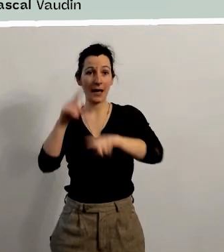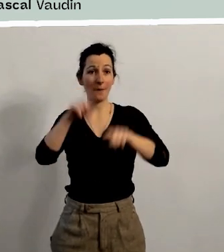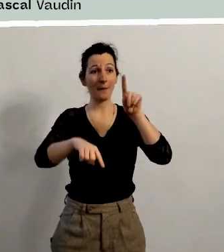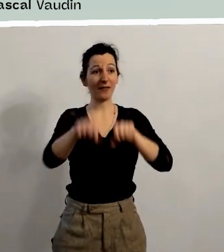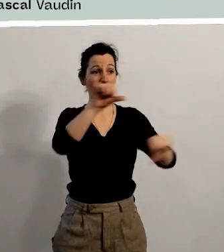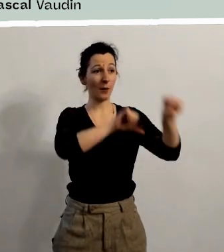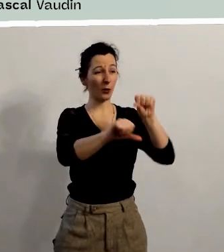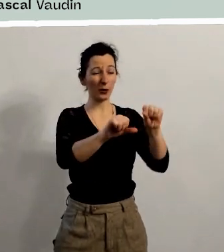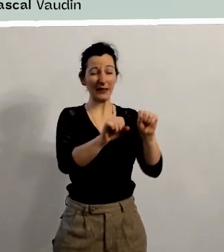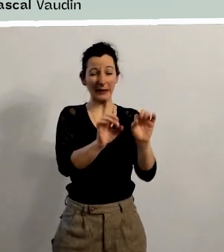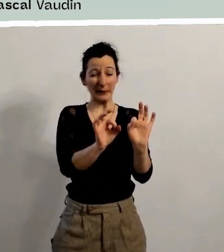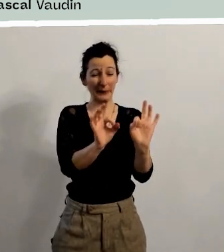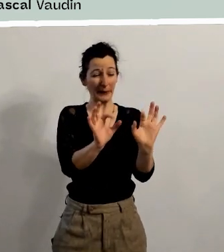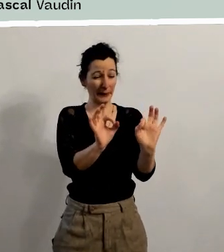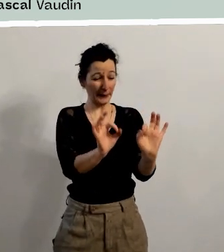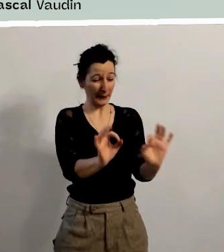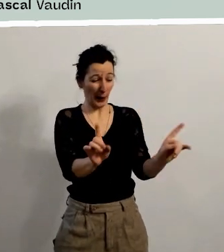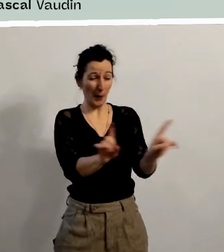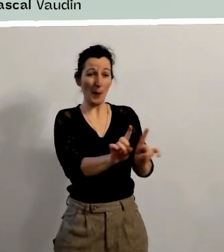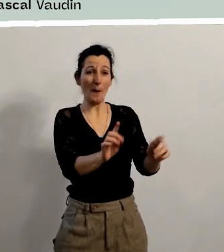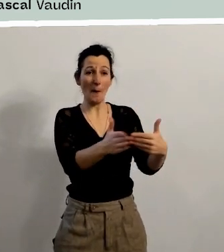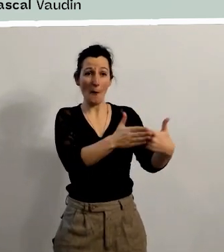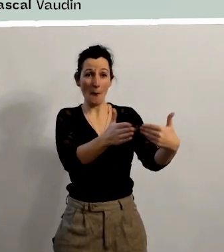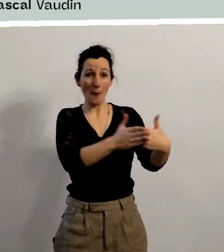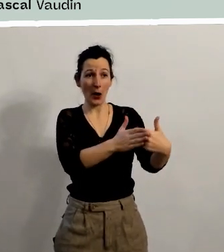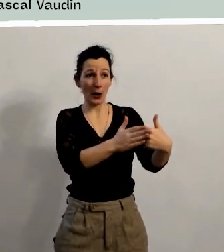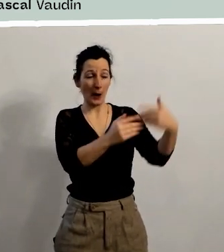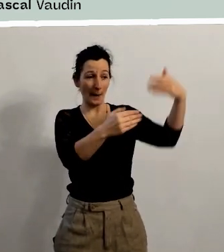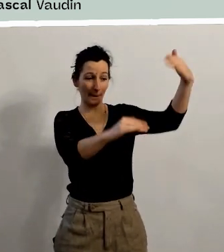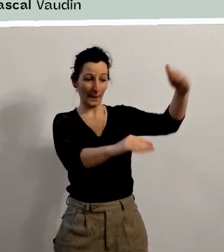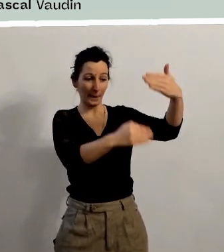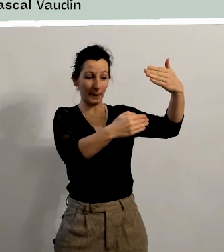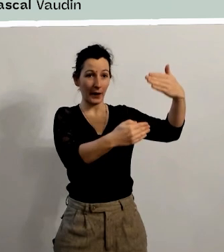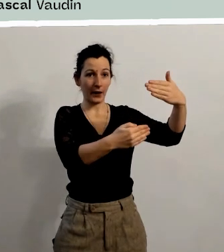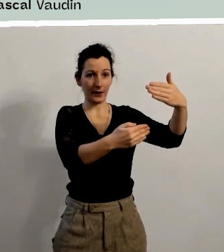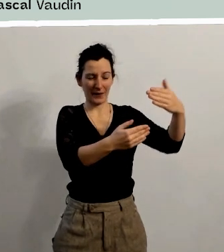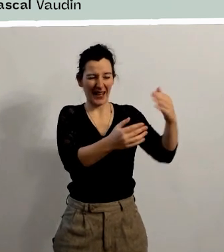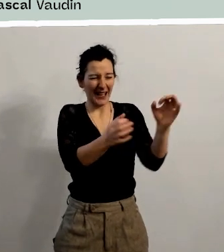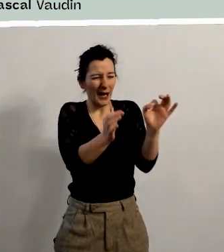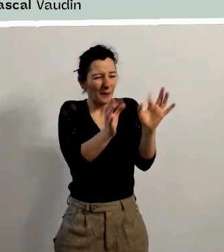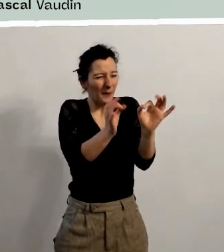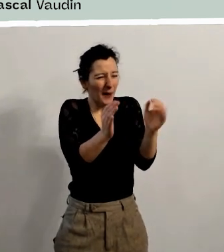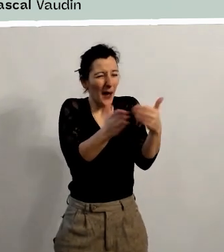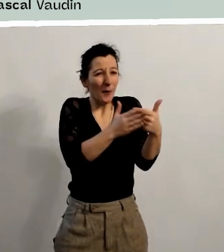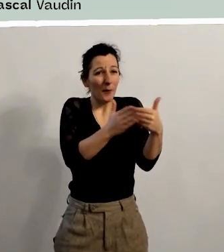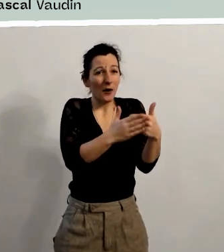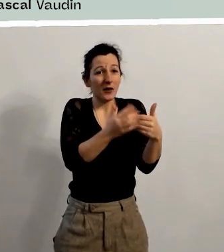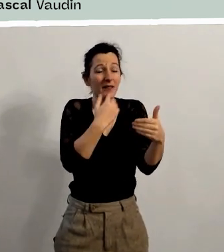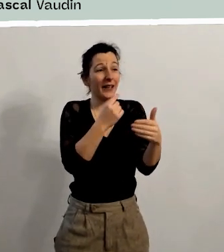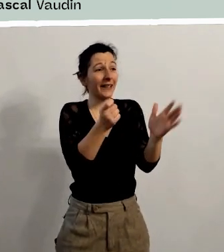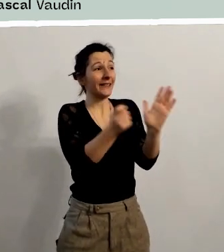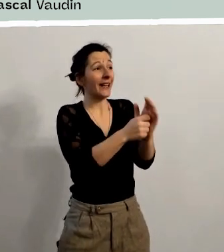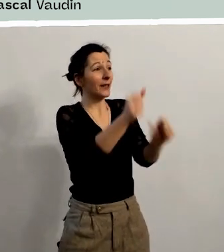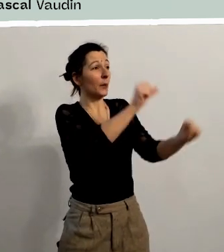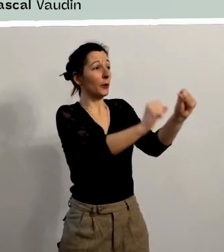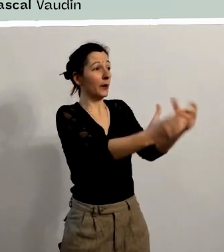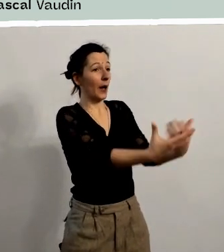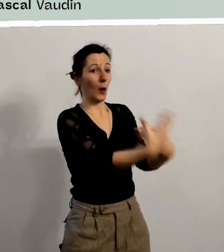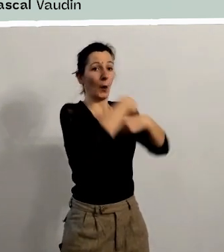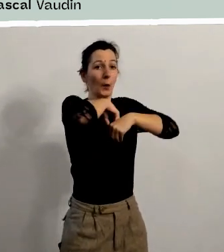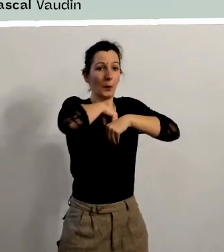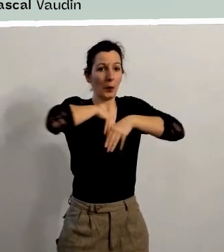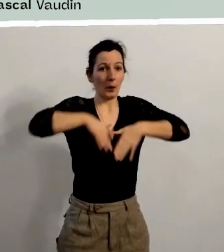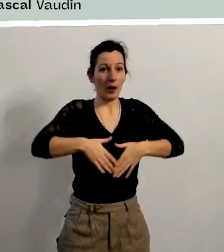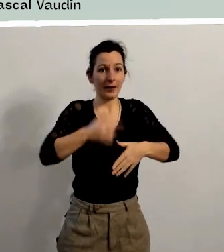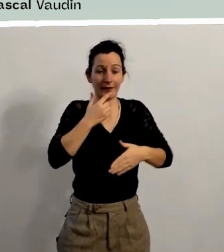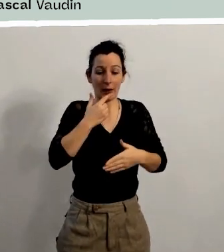chimiques ressemblent fortement à nos hormones. Elles ressemblent tellement à nos hormones que si ces produits chimiques rentrent dans le corps humain, eh bien, elles peuvent